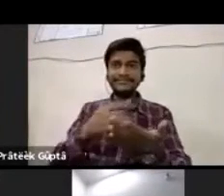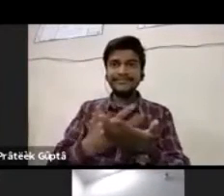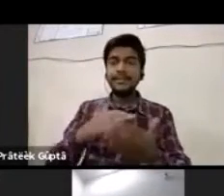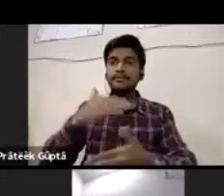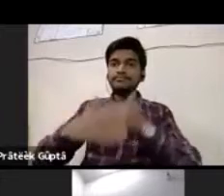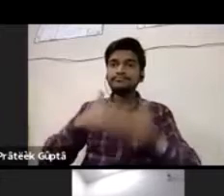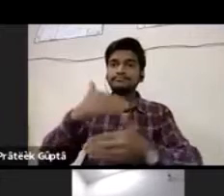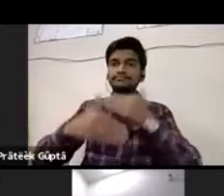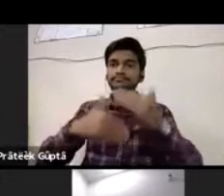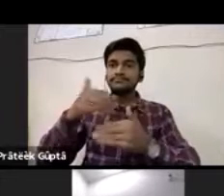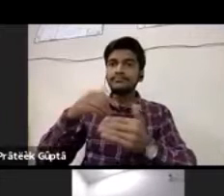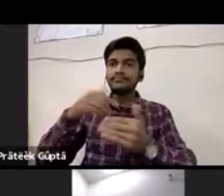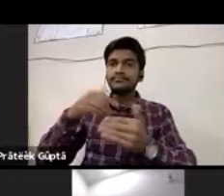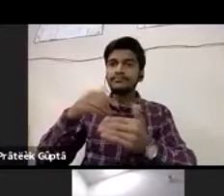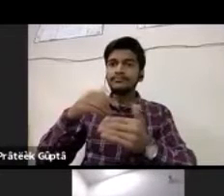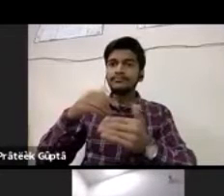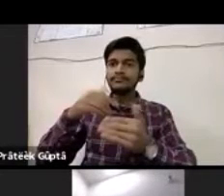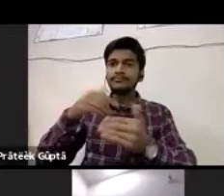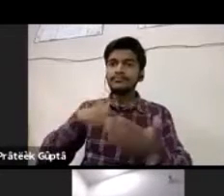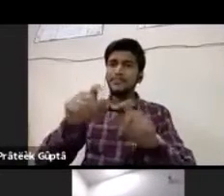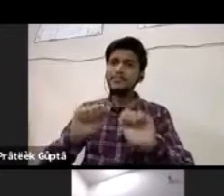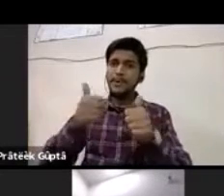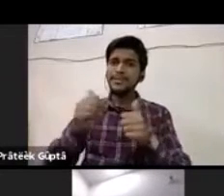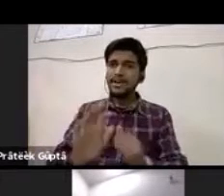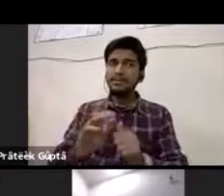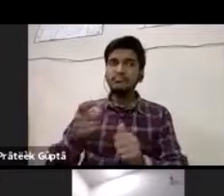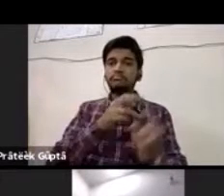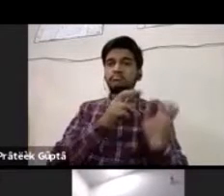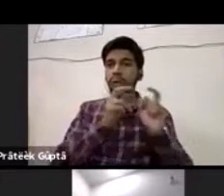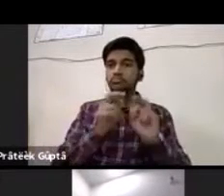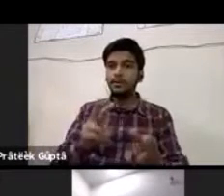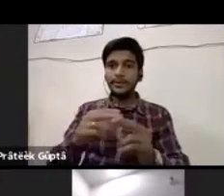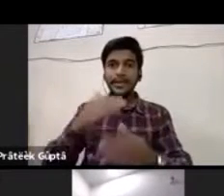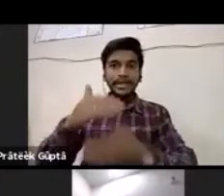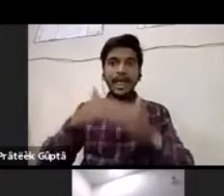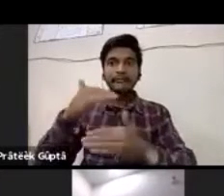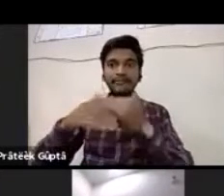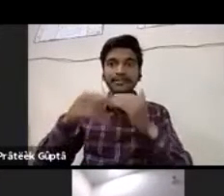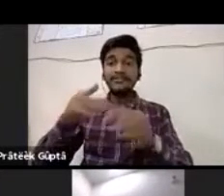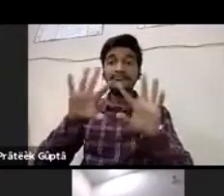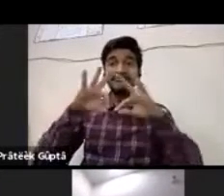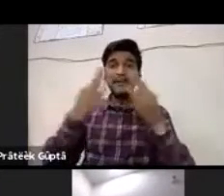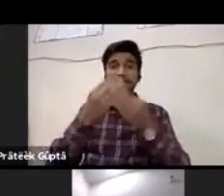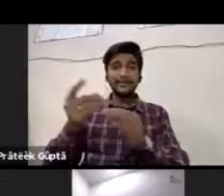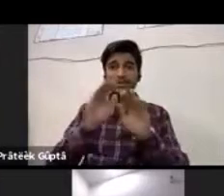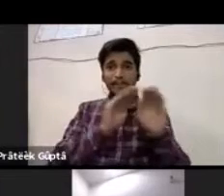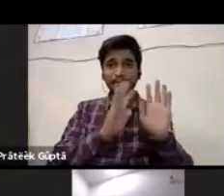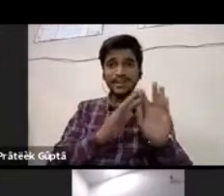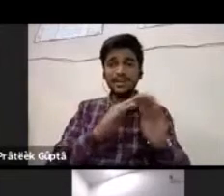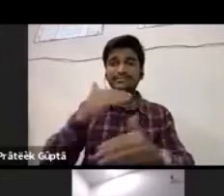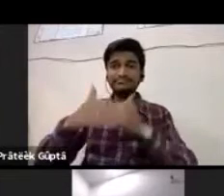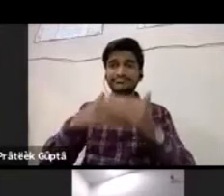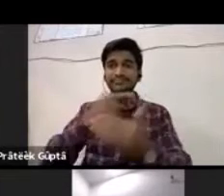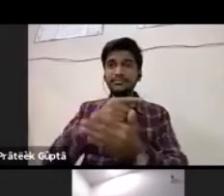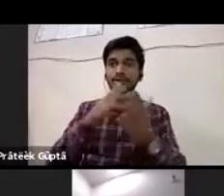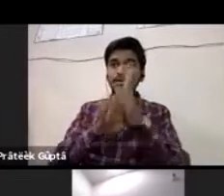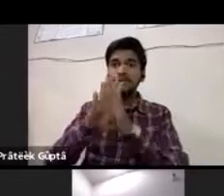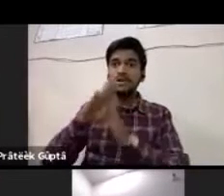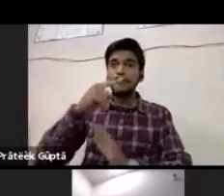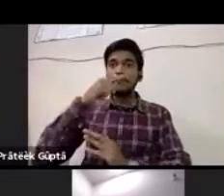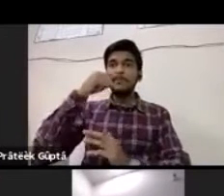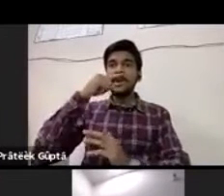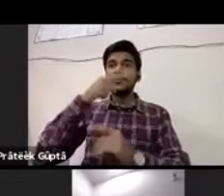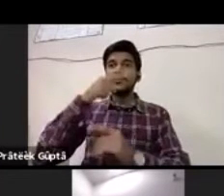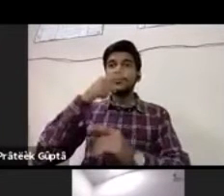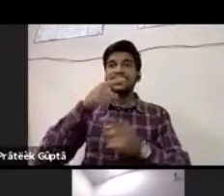a push that I have to do it. And in all this journey, that family always stood next to me. ऐसा नहीं है हम संघर्ष नहीं करते.